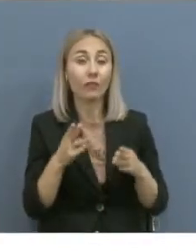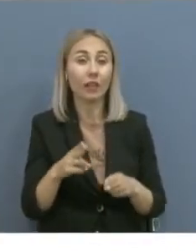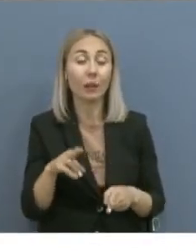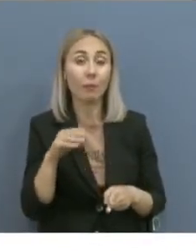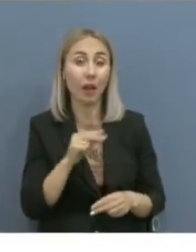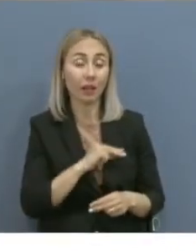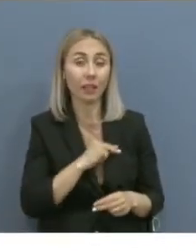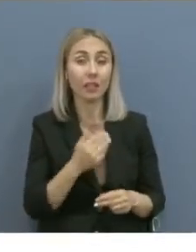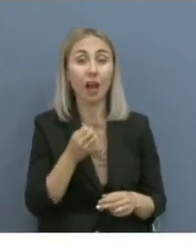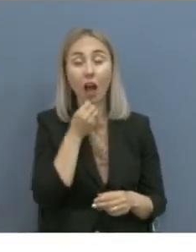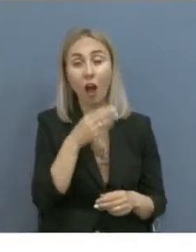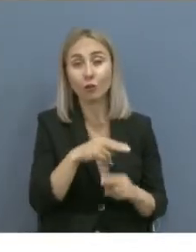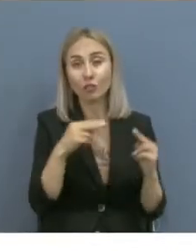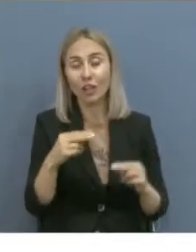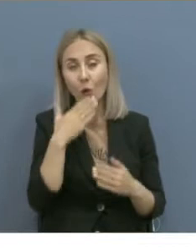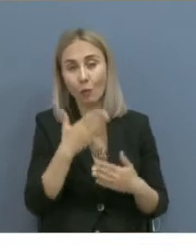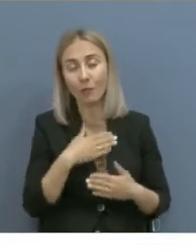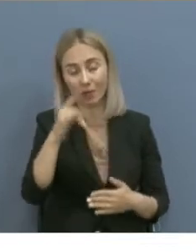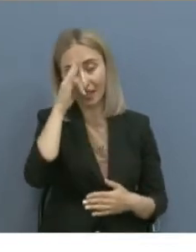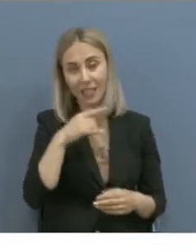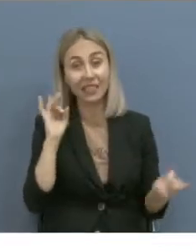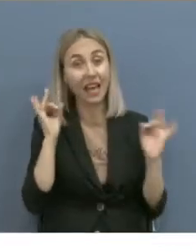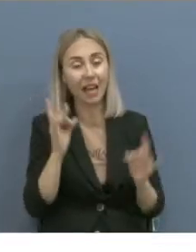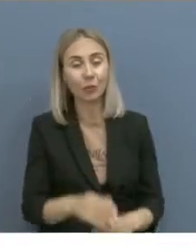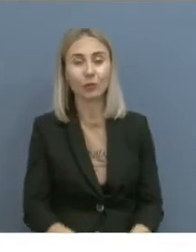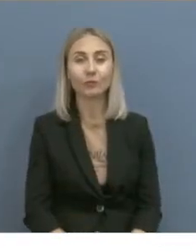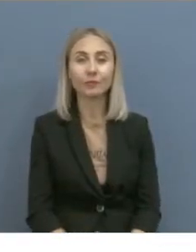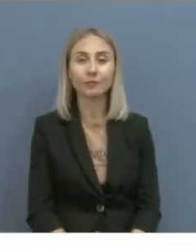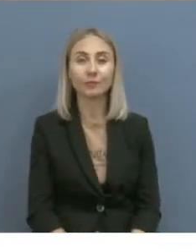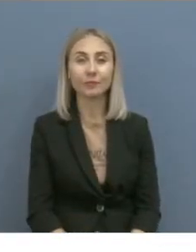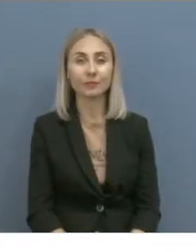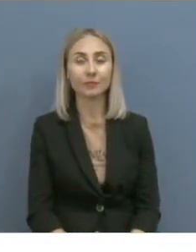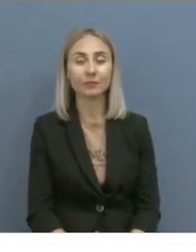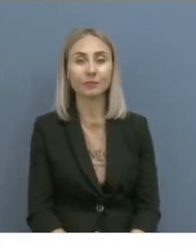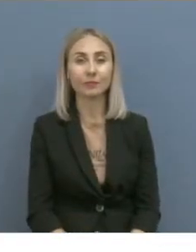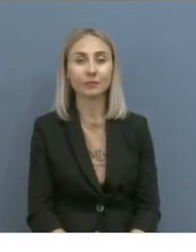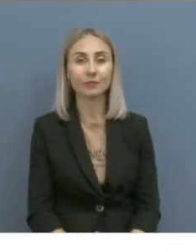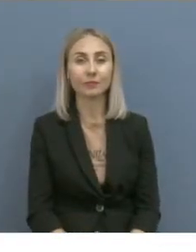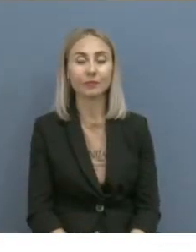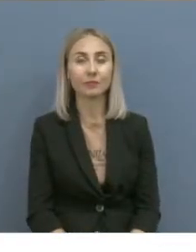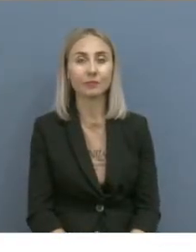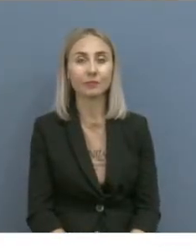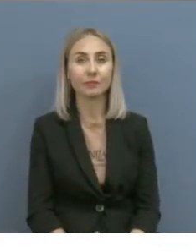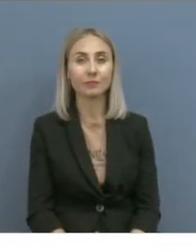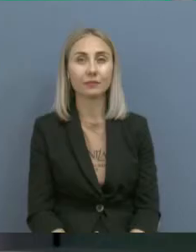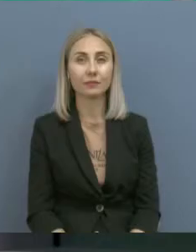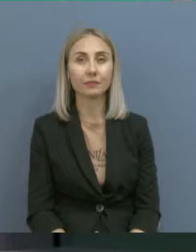жатқан жерлесімізге сәт сапар тіледік. Ердігүл Дәдібасқызы, Жахангер Мұқамбетов, Көкше ақпарат.